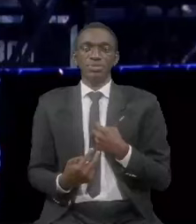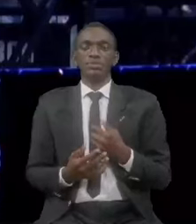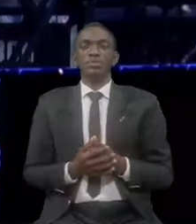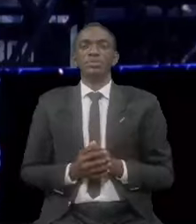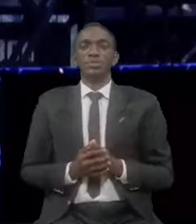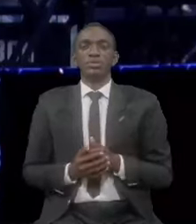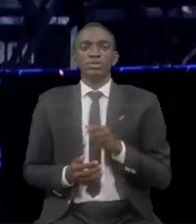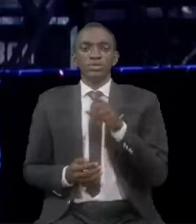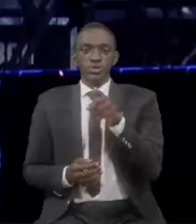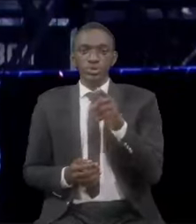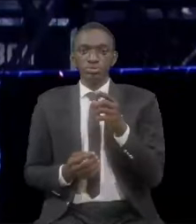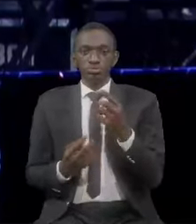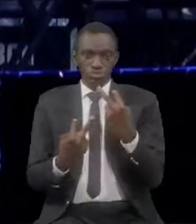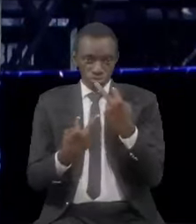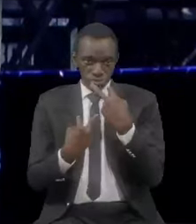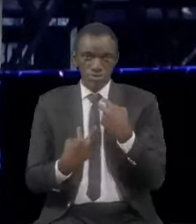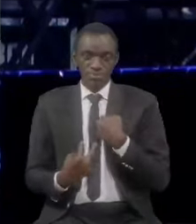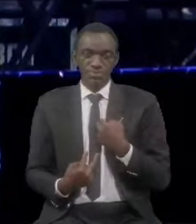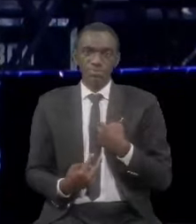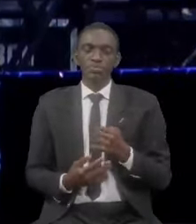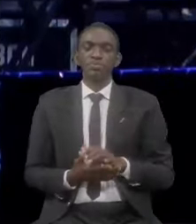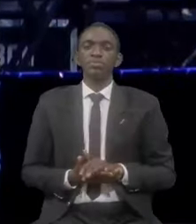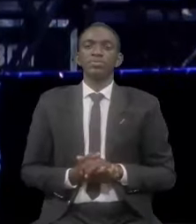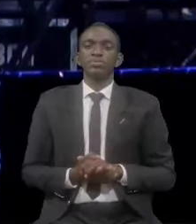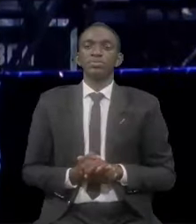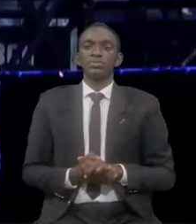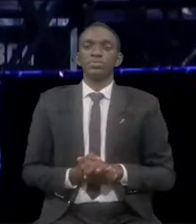Les têtes baissées, les yeux fermés.